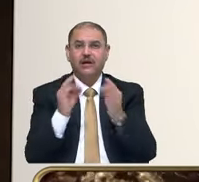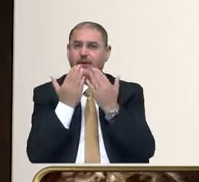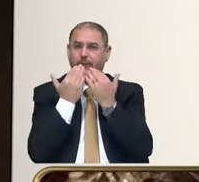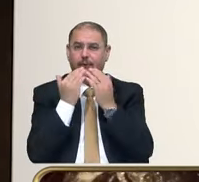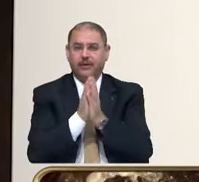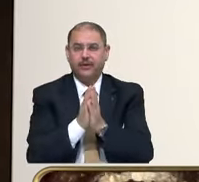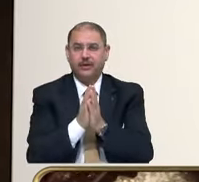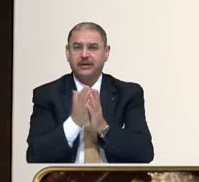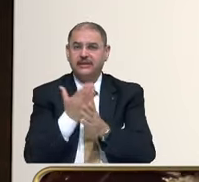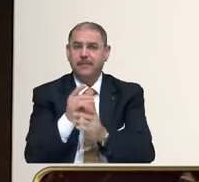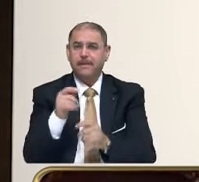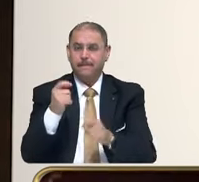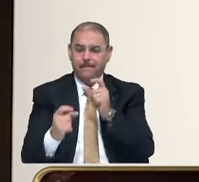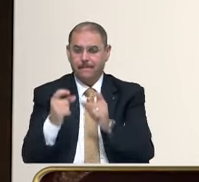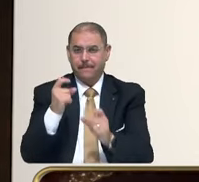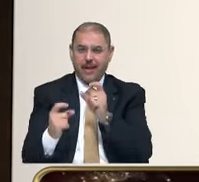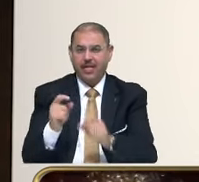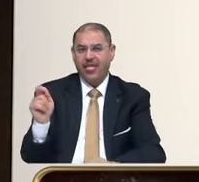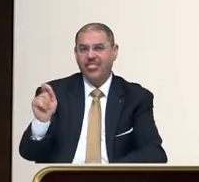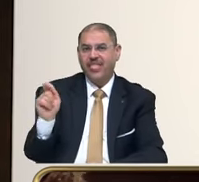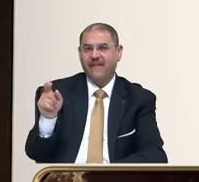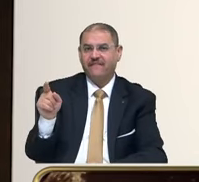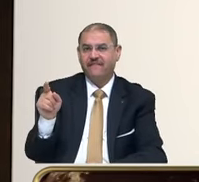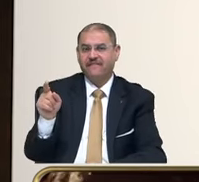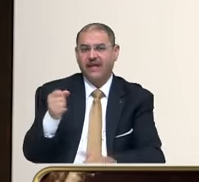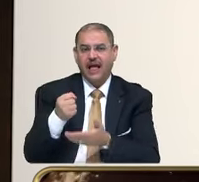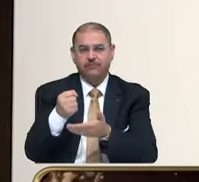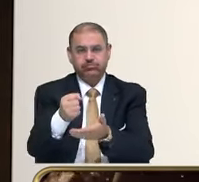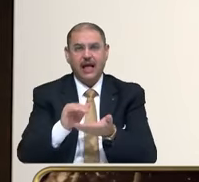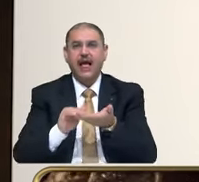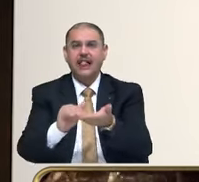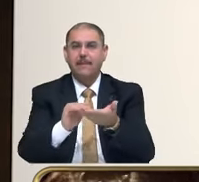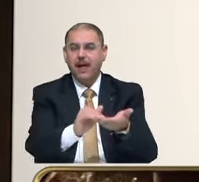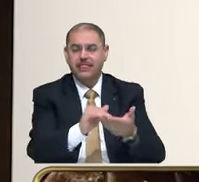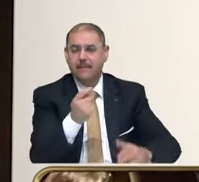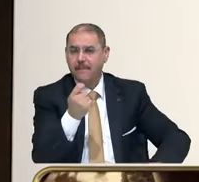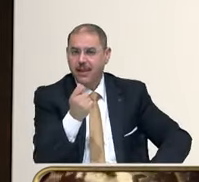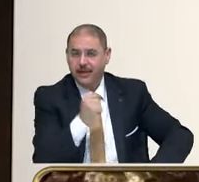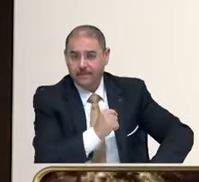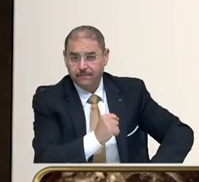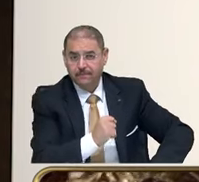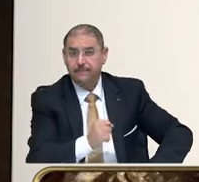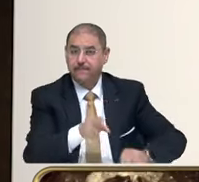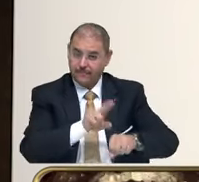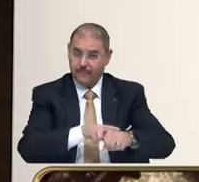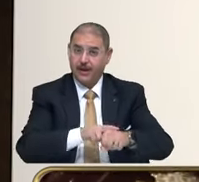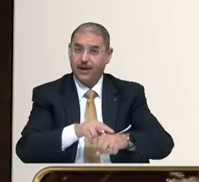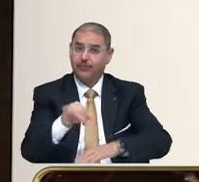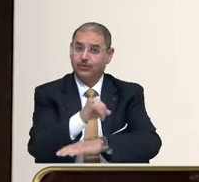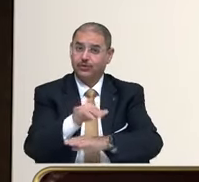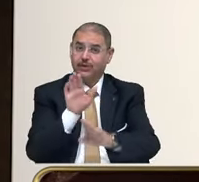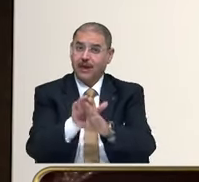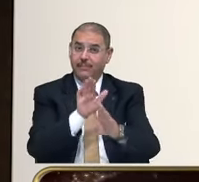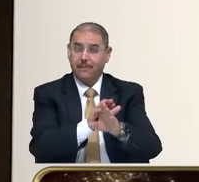ضعف ترويج البنوك لكافة الخدمات المالية وغيرها. كمان في ضعف فاعلية المؤسسات المالية الداعمة لمشروعات